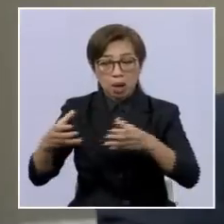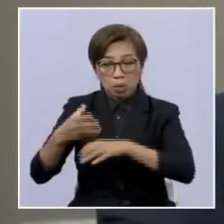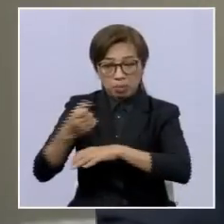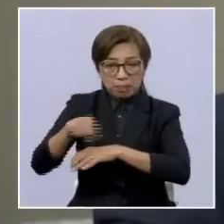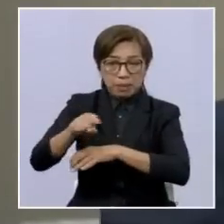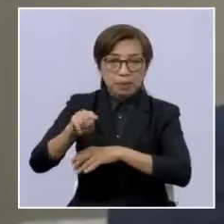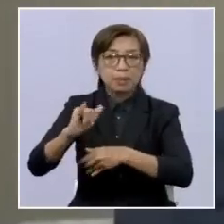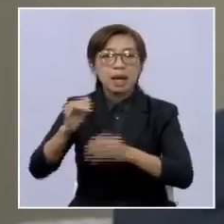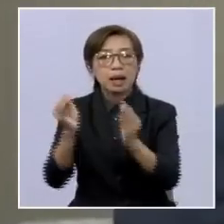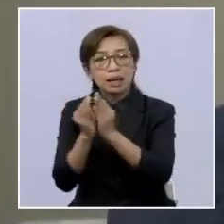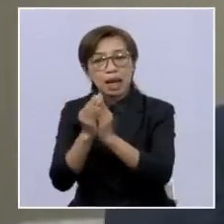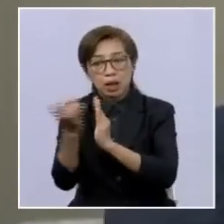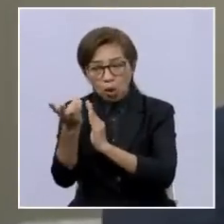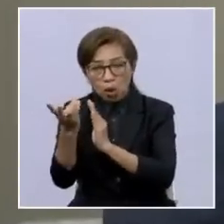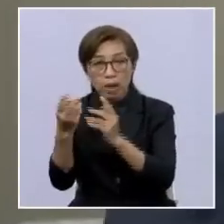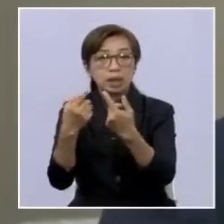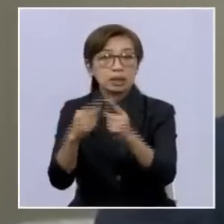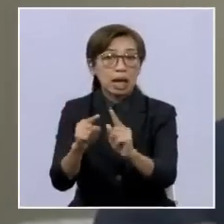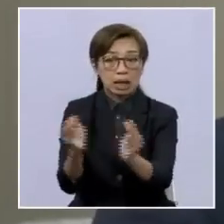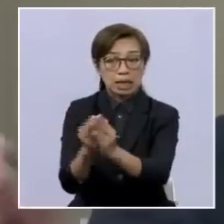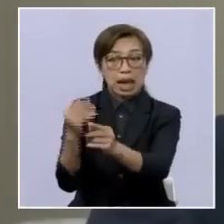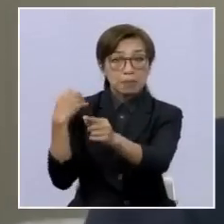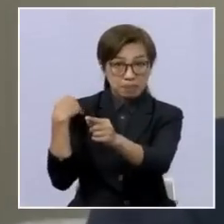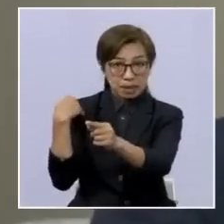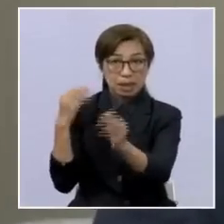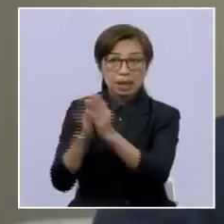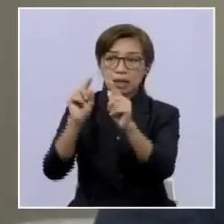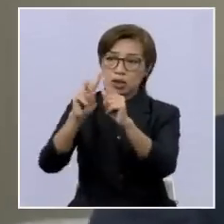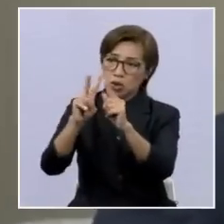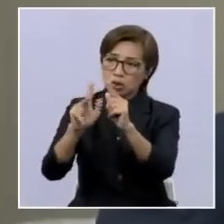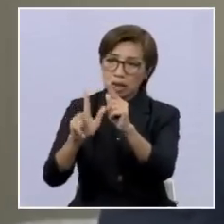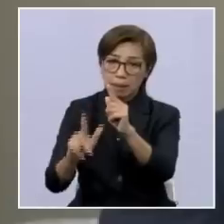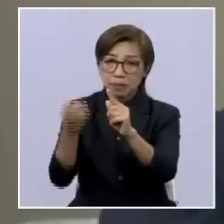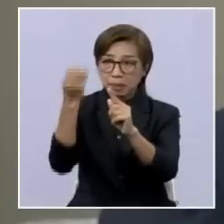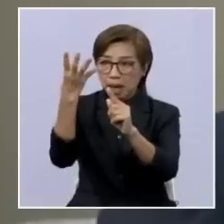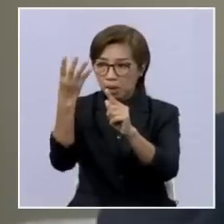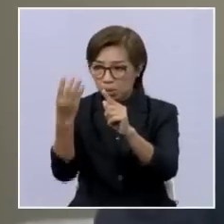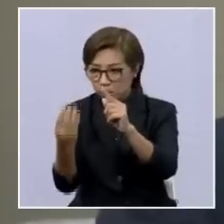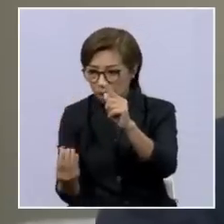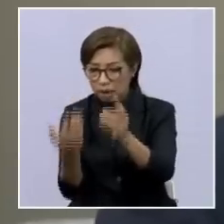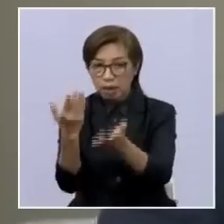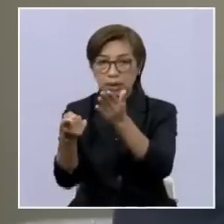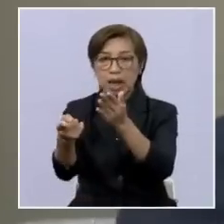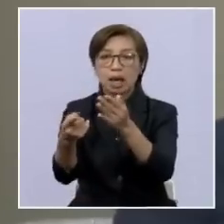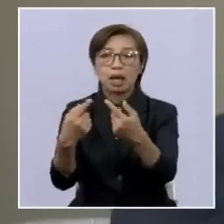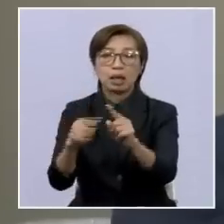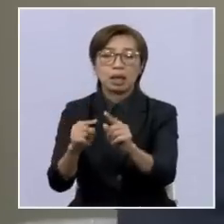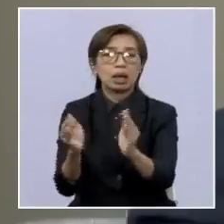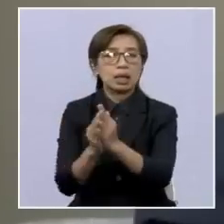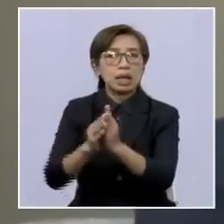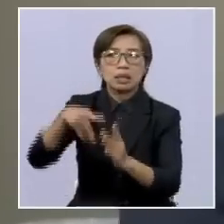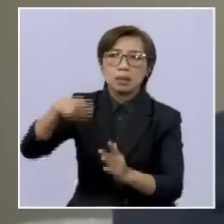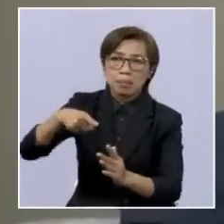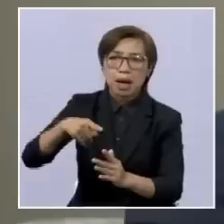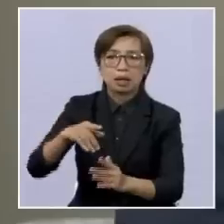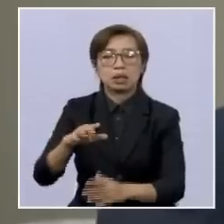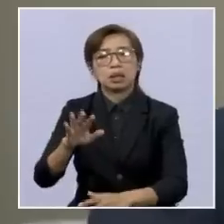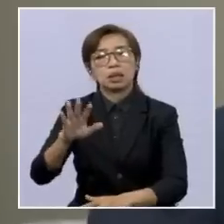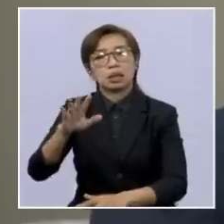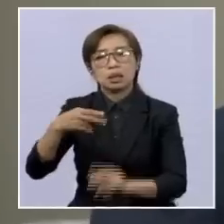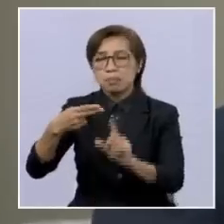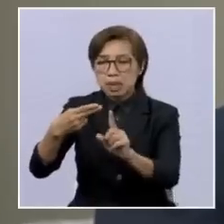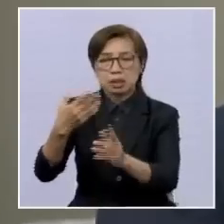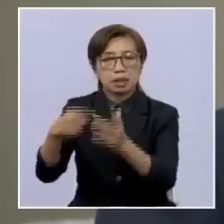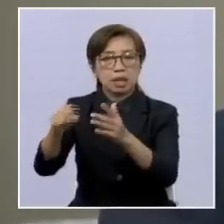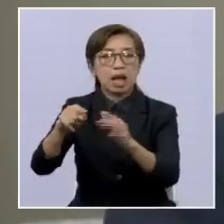งเก็บทุกคะแนนเป็นที่2ที่3ที่4ที่5อะไรก็ได้พันคะแนน 5,000 คะแนน 10,000 คะแนนมีความหมายหม